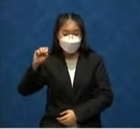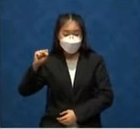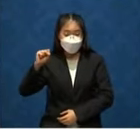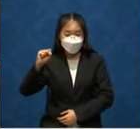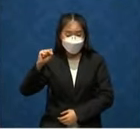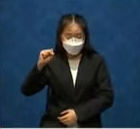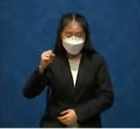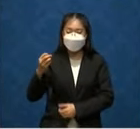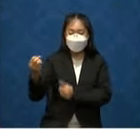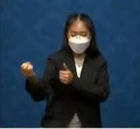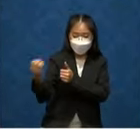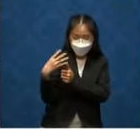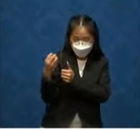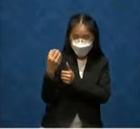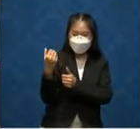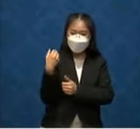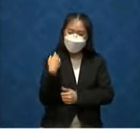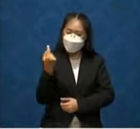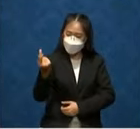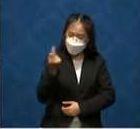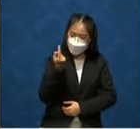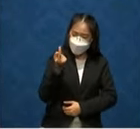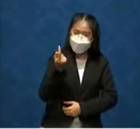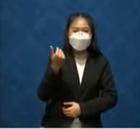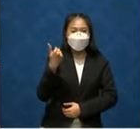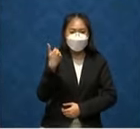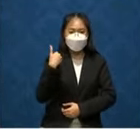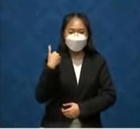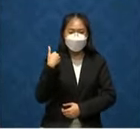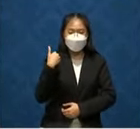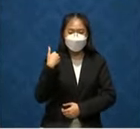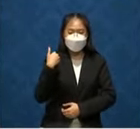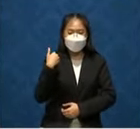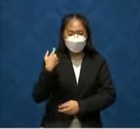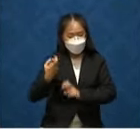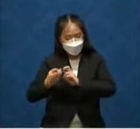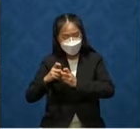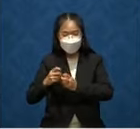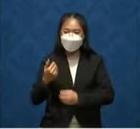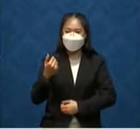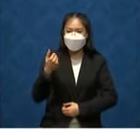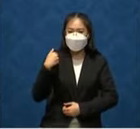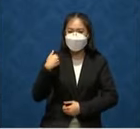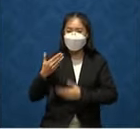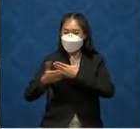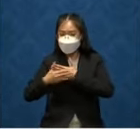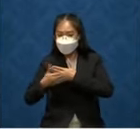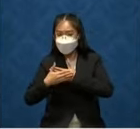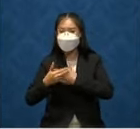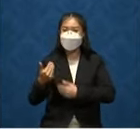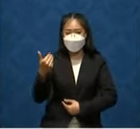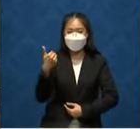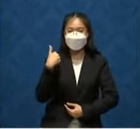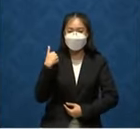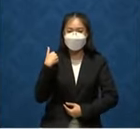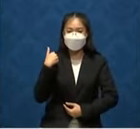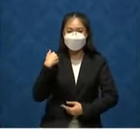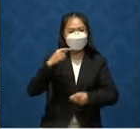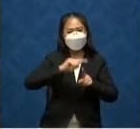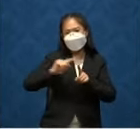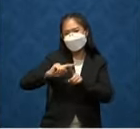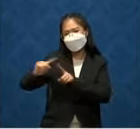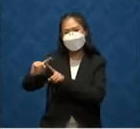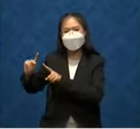มีทังแนะนำีทงกลาหา มีทังติเติน ตักเติน นะครับลายอย่